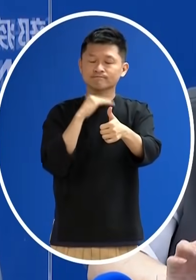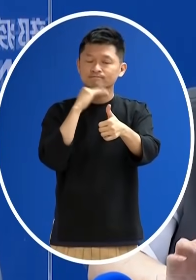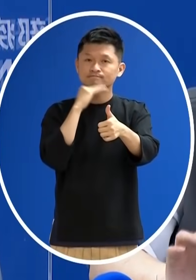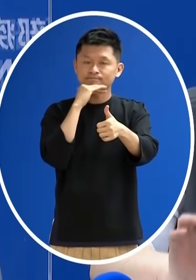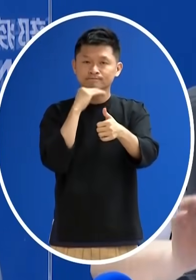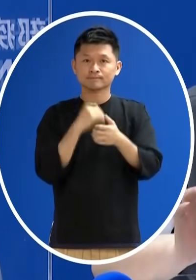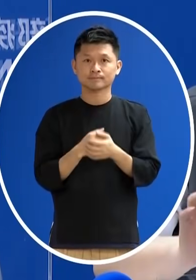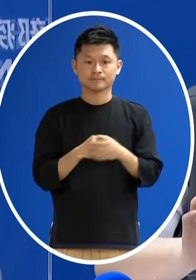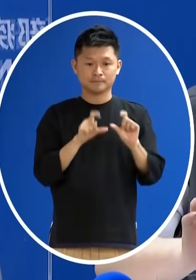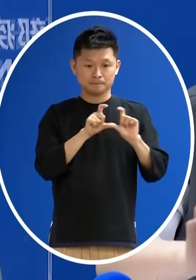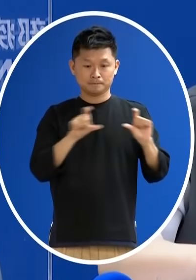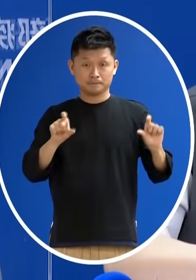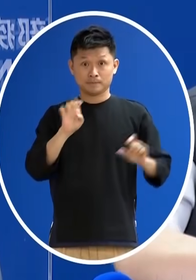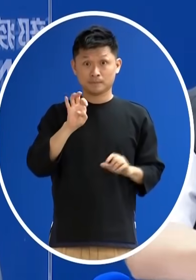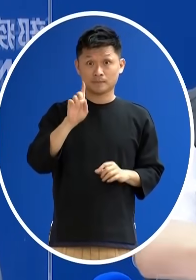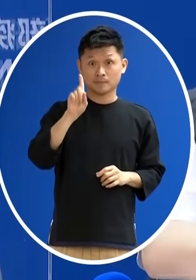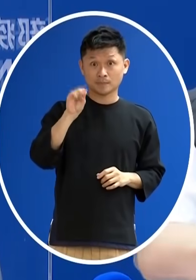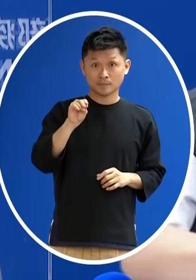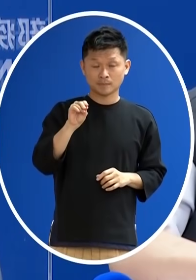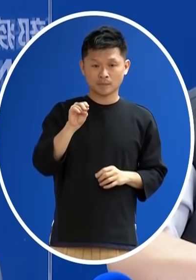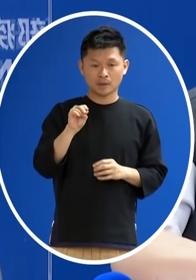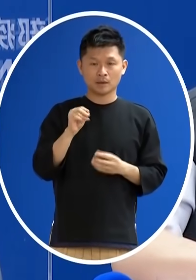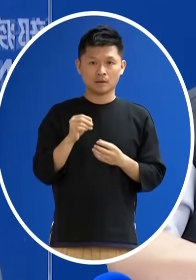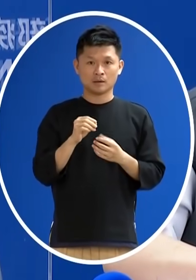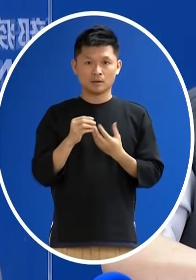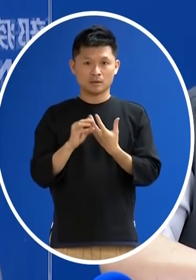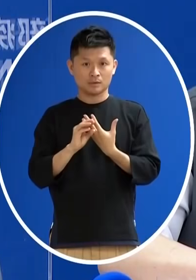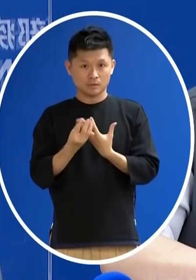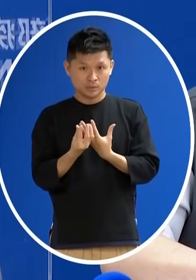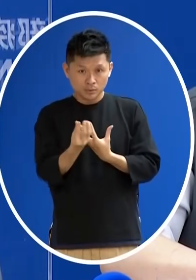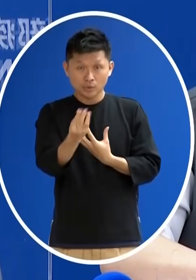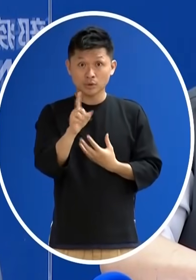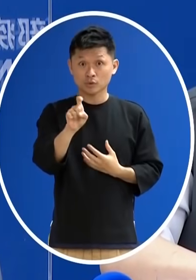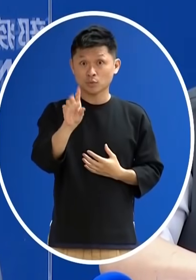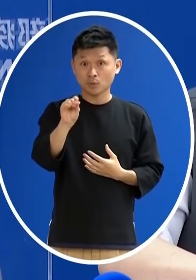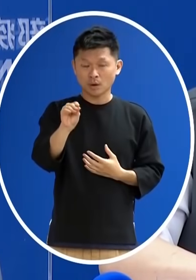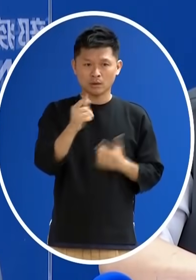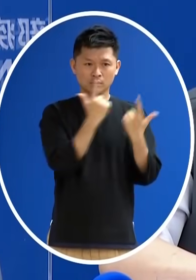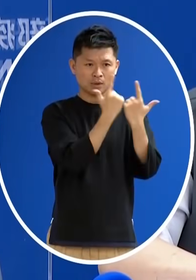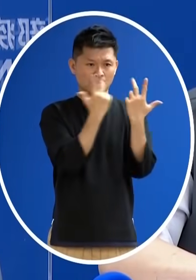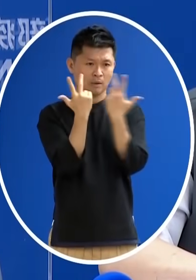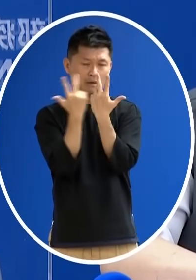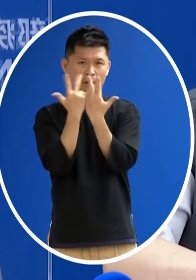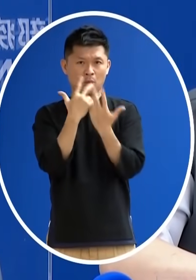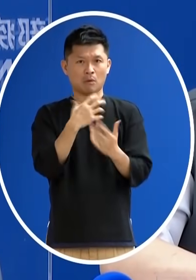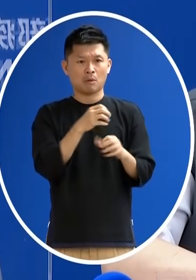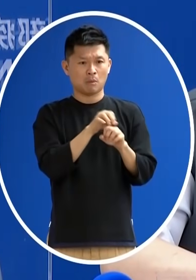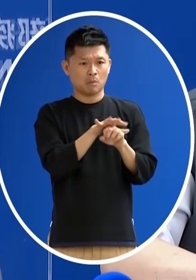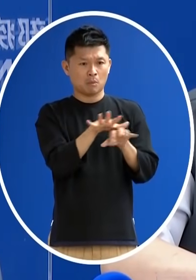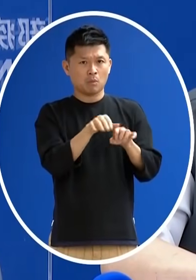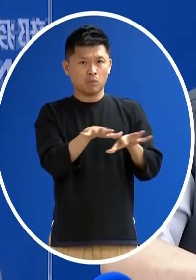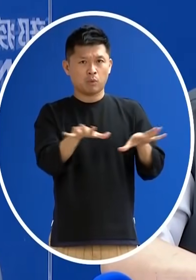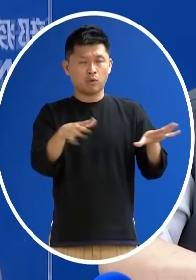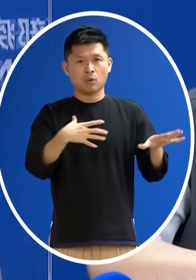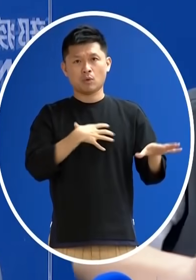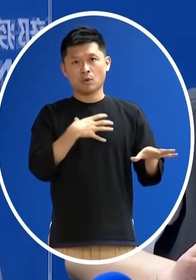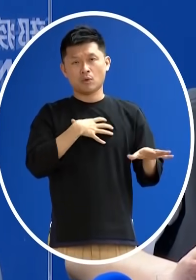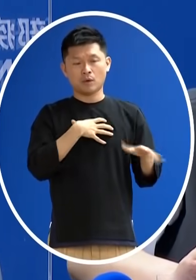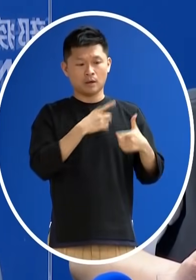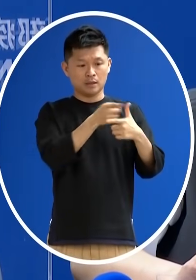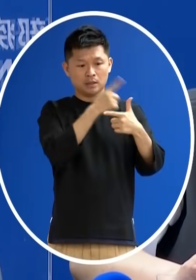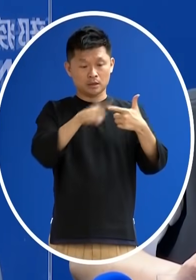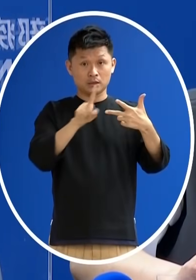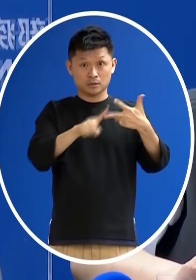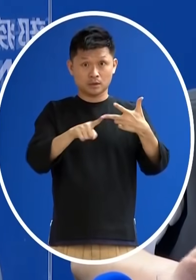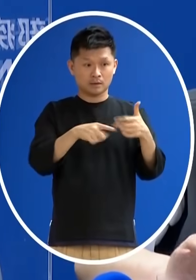在41万剂的第一批15万剂的时候，双北因为疫情的关系，所以1、2、3类同